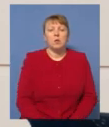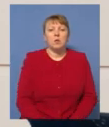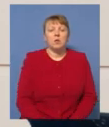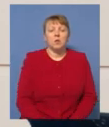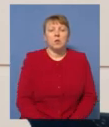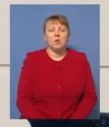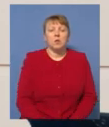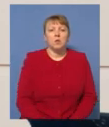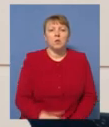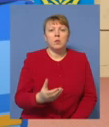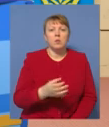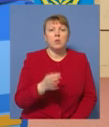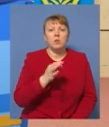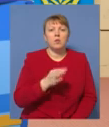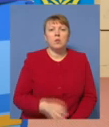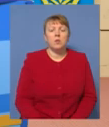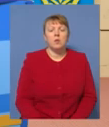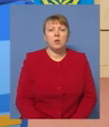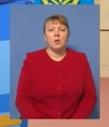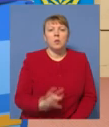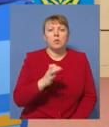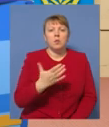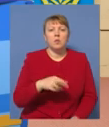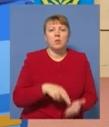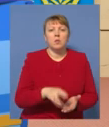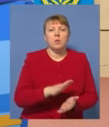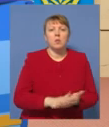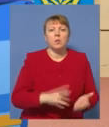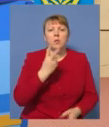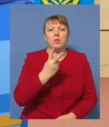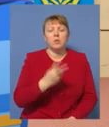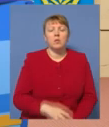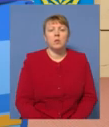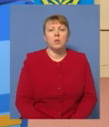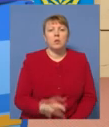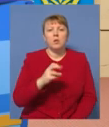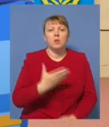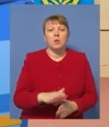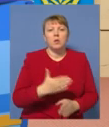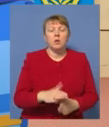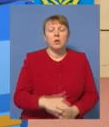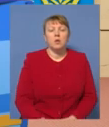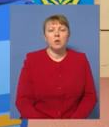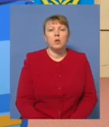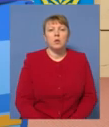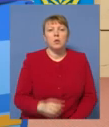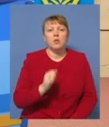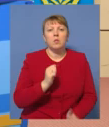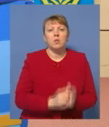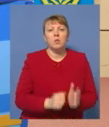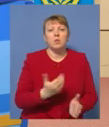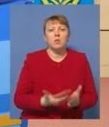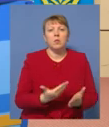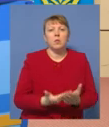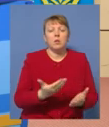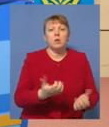говорит опять-таки о прозрачности, да, всего процесса, да. Если он проходит через два этапа, и где основное, это именно по убийству, например,